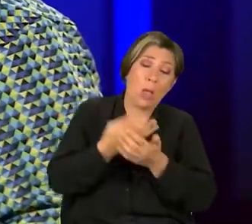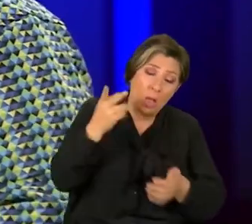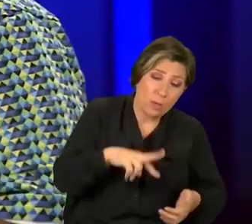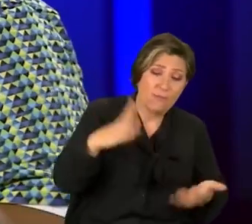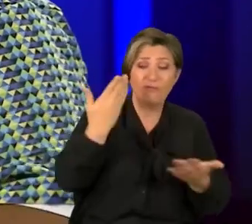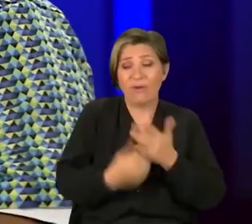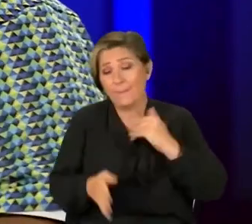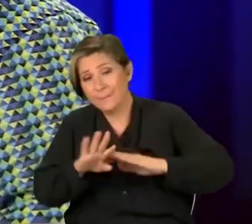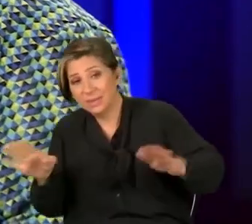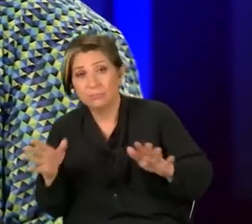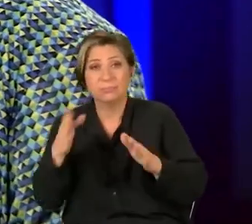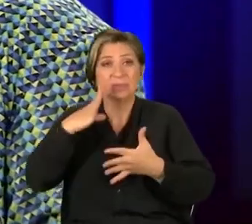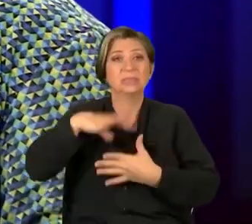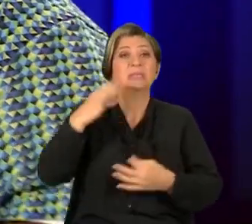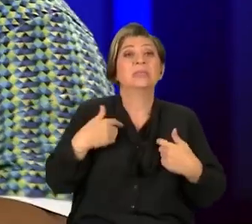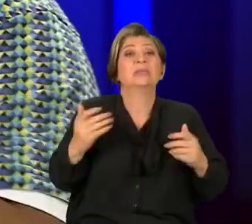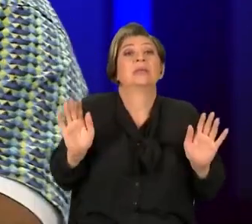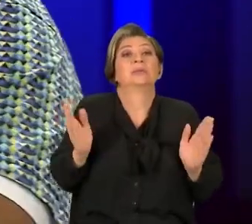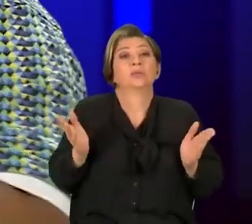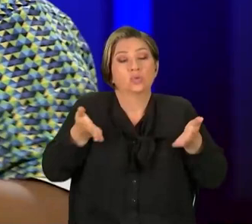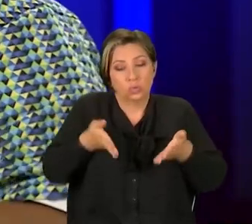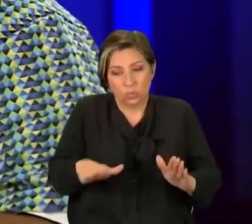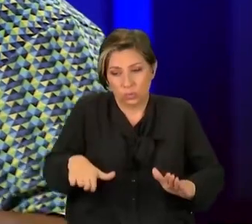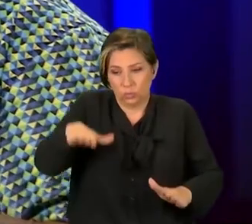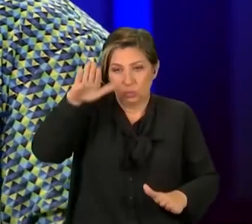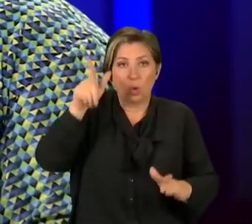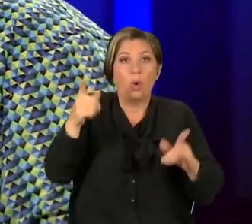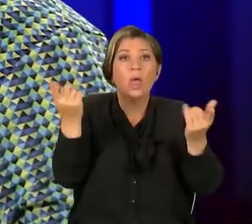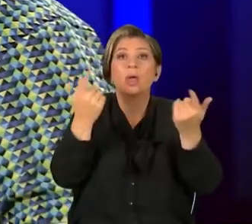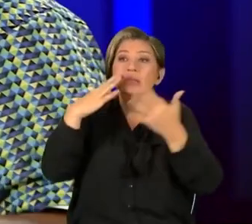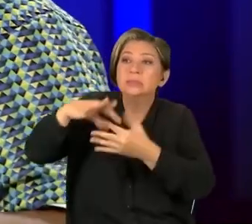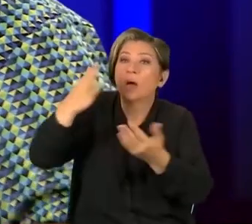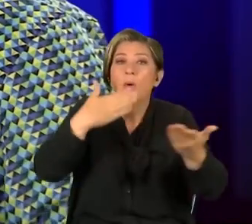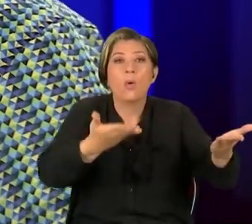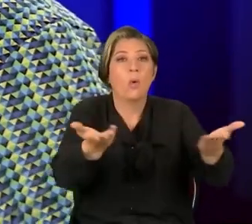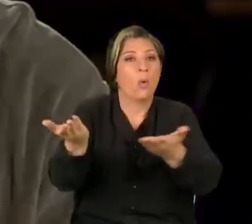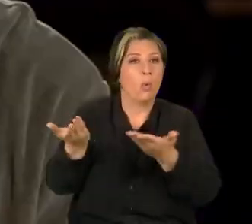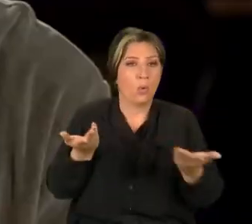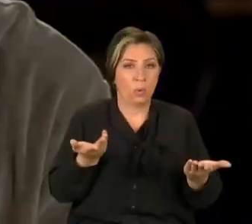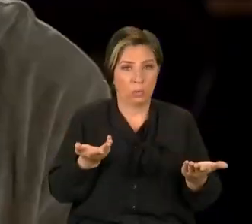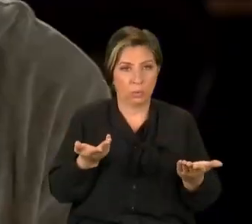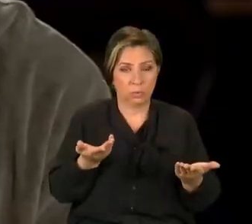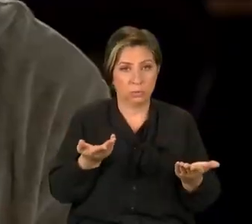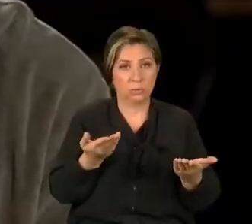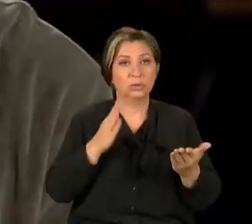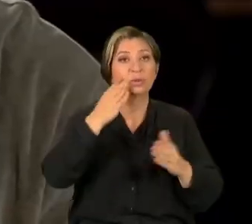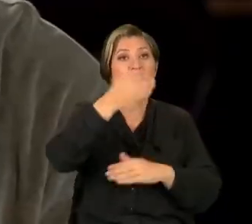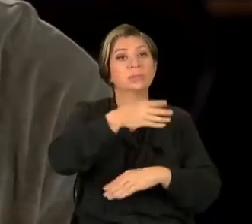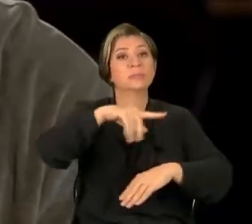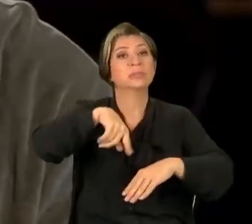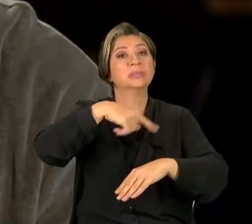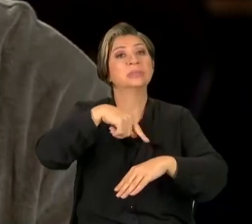diyen insanlar değildik Yani biz zaten doğduğumuz büyüdüğümüz yerlerde de öyle insanlar değildik ki o müziği yapalım Yani gidip